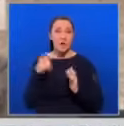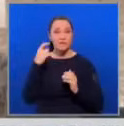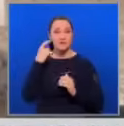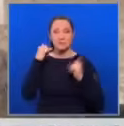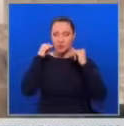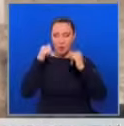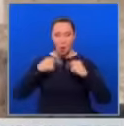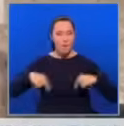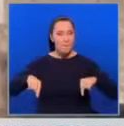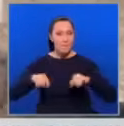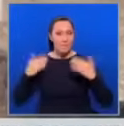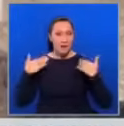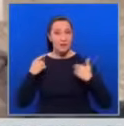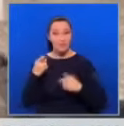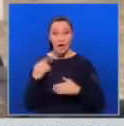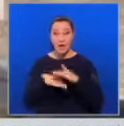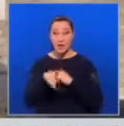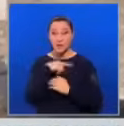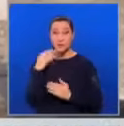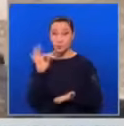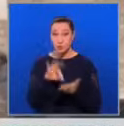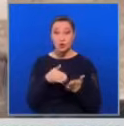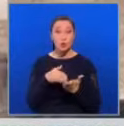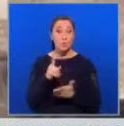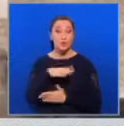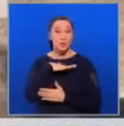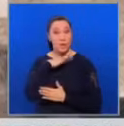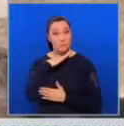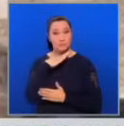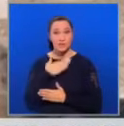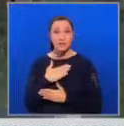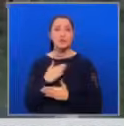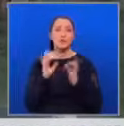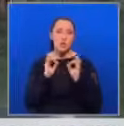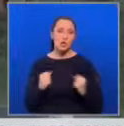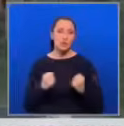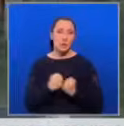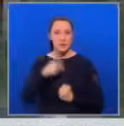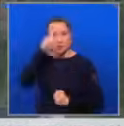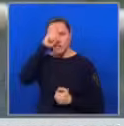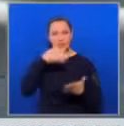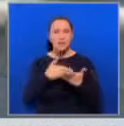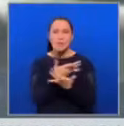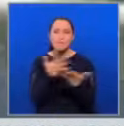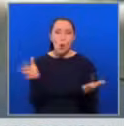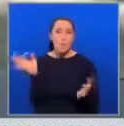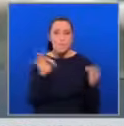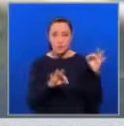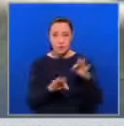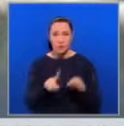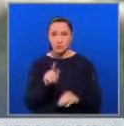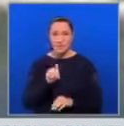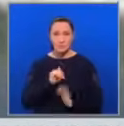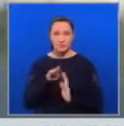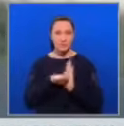то това крие риск и за самия тъй като можеше да се стигне до много сериозен инцидент а в софия заради многото посетители които не